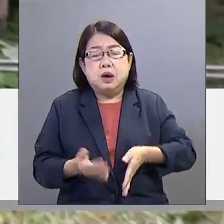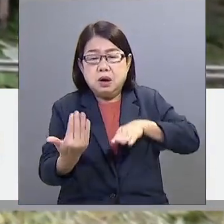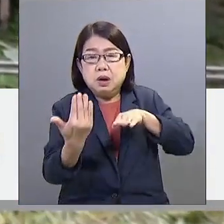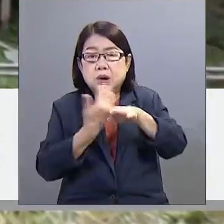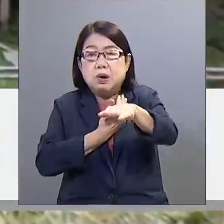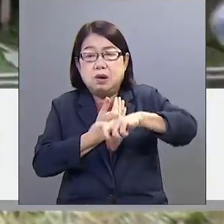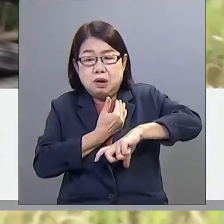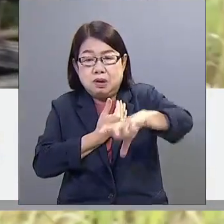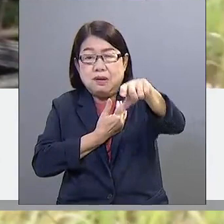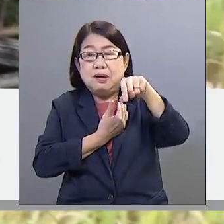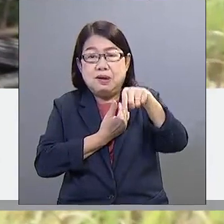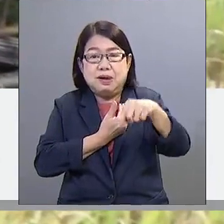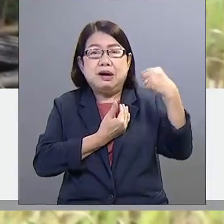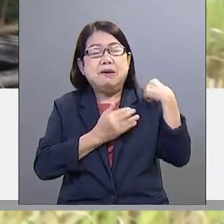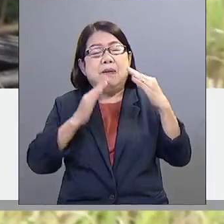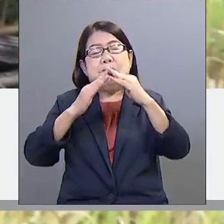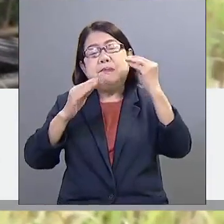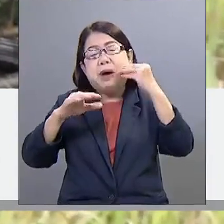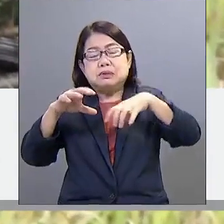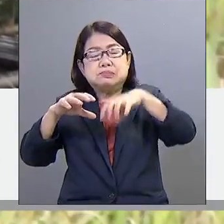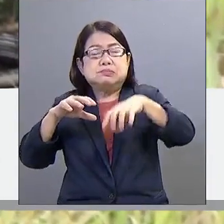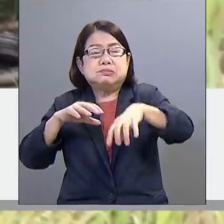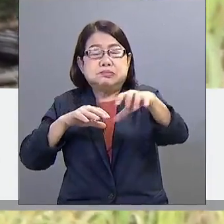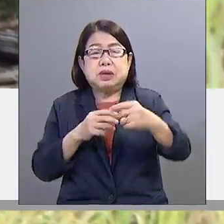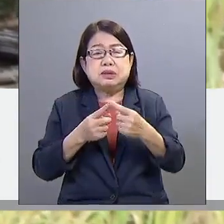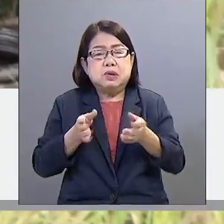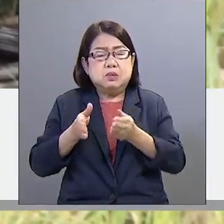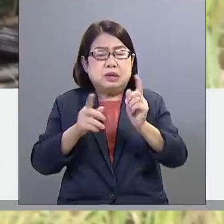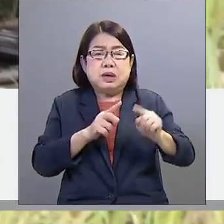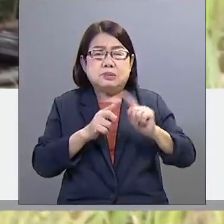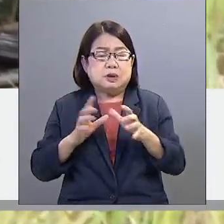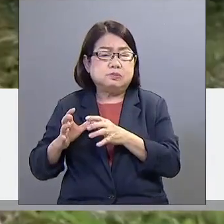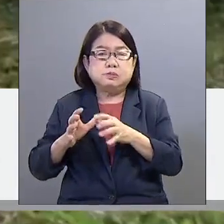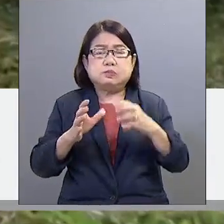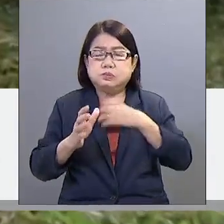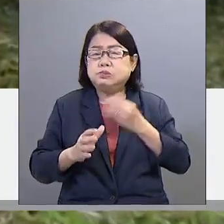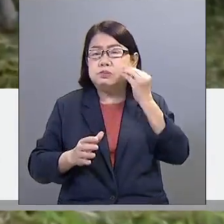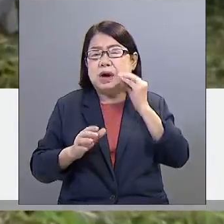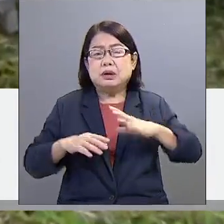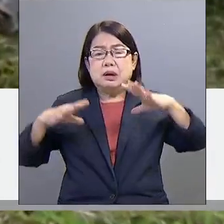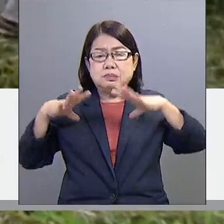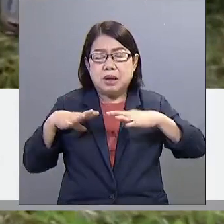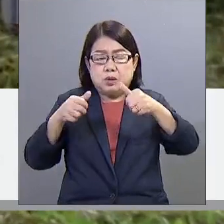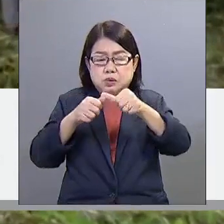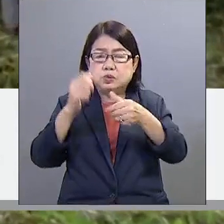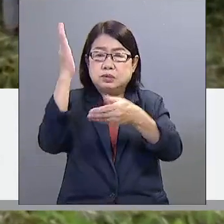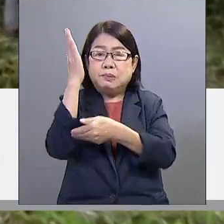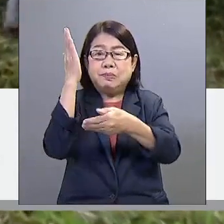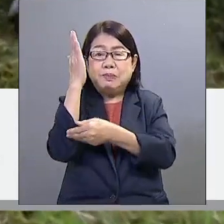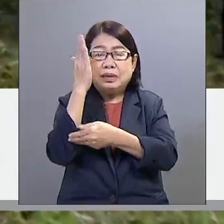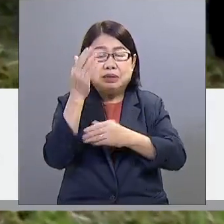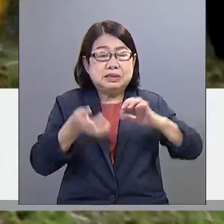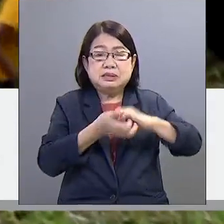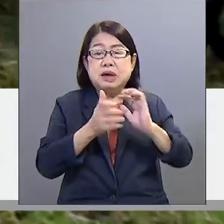44เซาเทิร์นซีบอร์ดหลังจากที่เจ้าหน้าที่หลายหน่วยงานสนที่กำลังเข้ารื้อถอนเพิงพักในสวนปาล์มน้ำมันหมดสัมปทาน